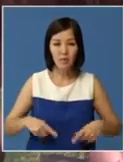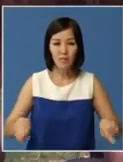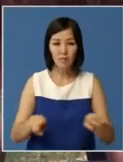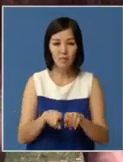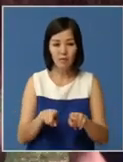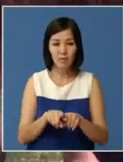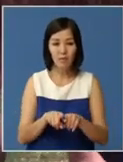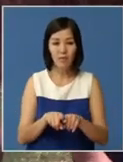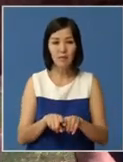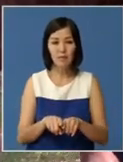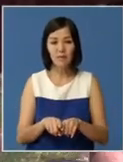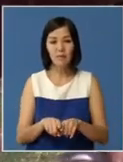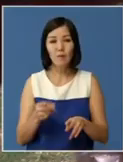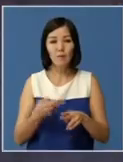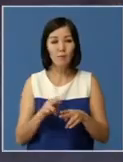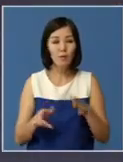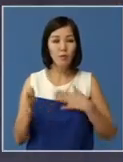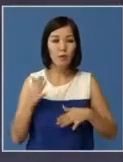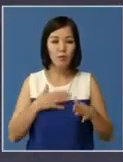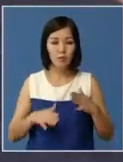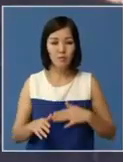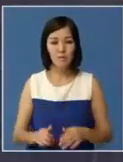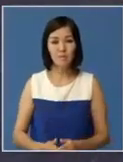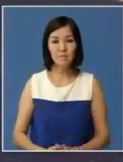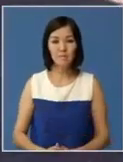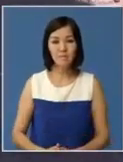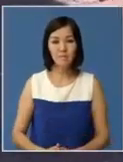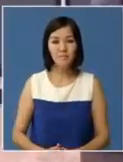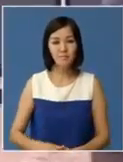екендігін көрсеткеніне қуаныштымын дейді ұлттық спорт жанашыры.